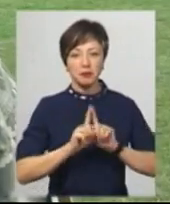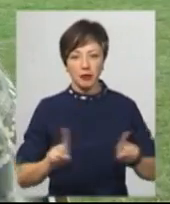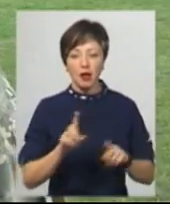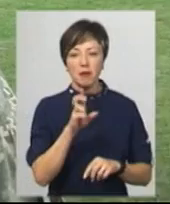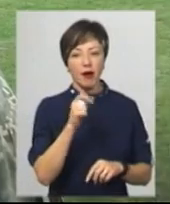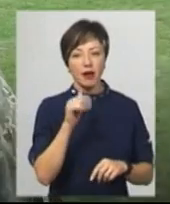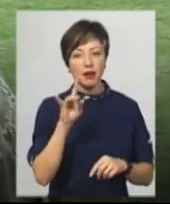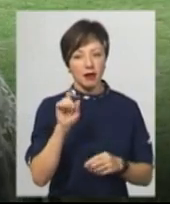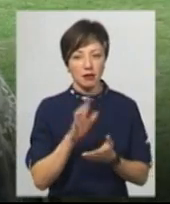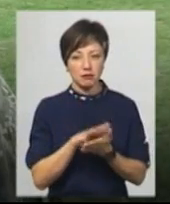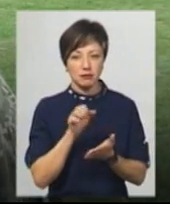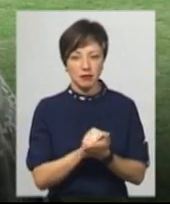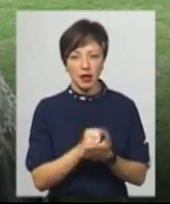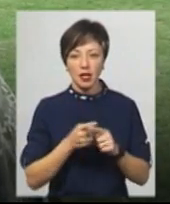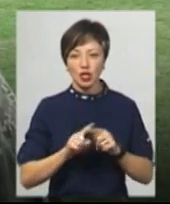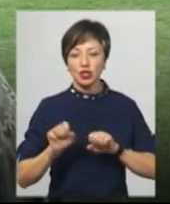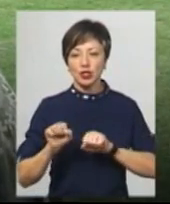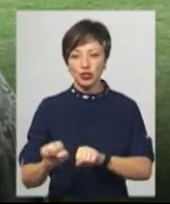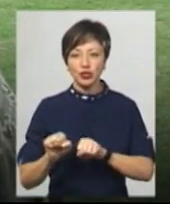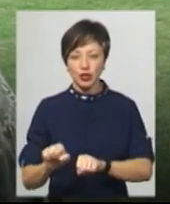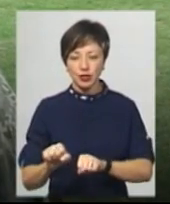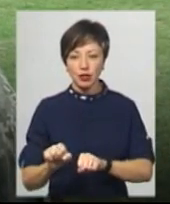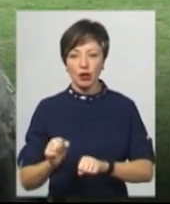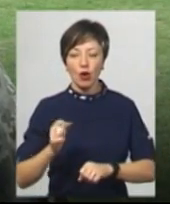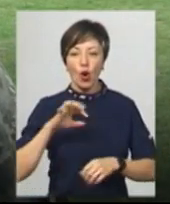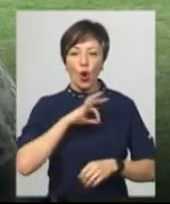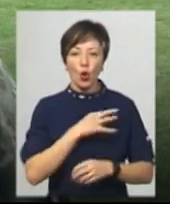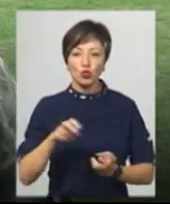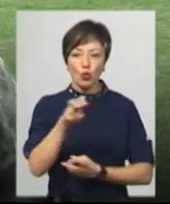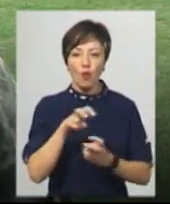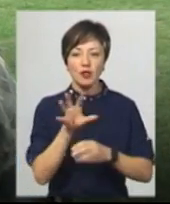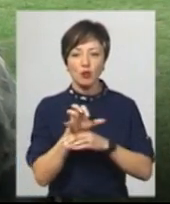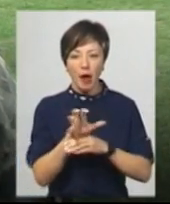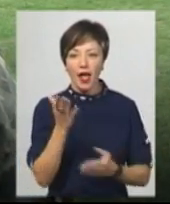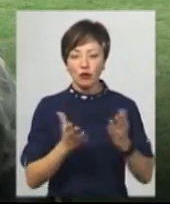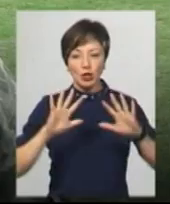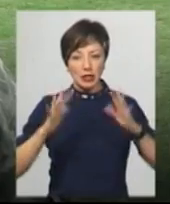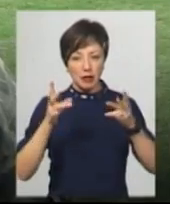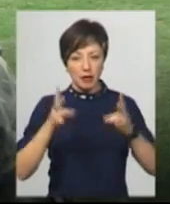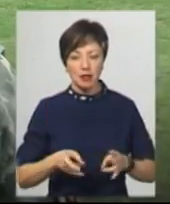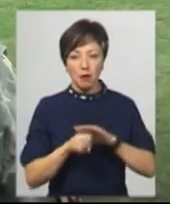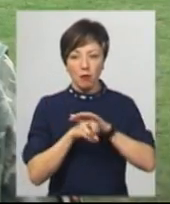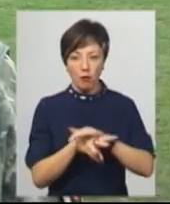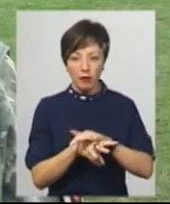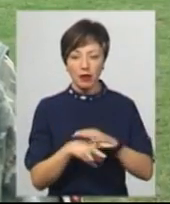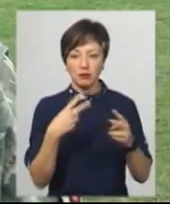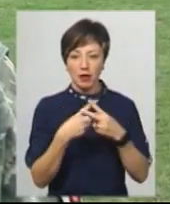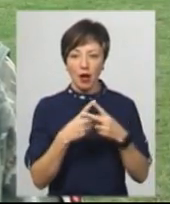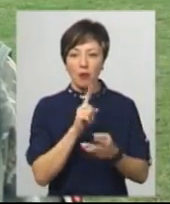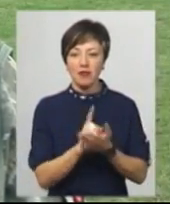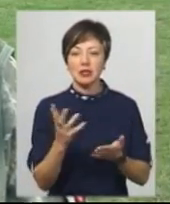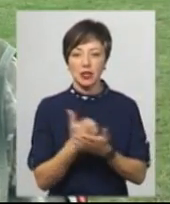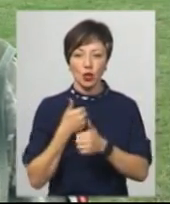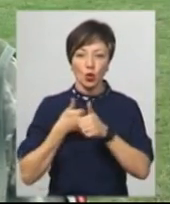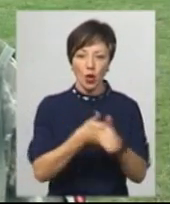захисна розшукова собака. Тобто, якщо трапляється побіг, собака повинна знайти,